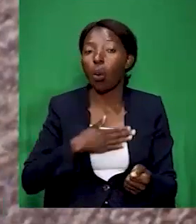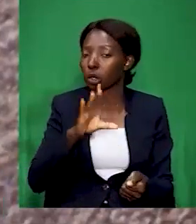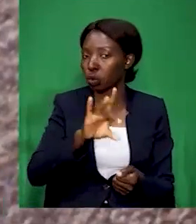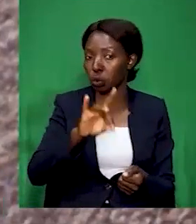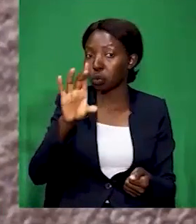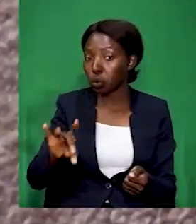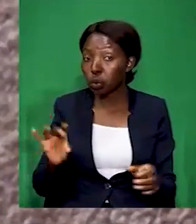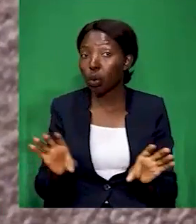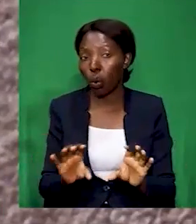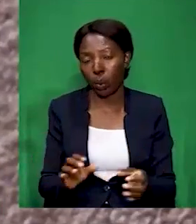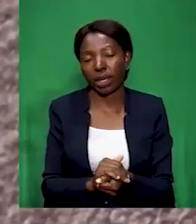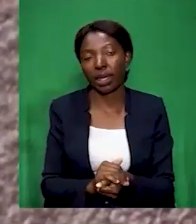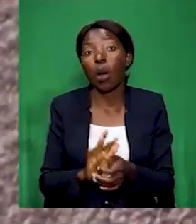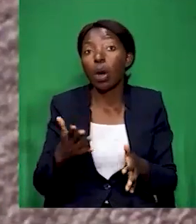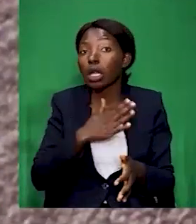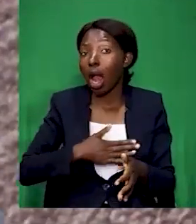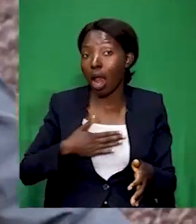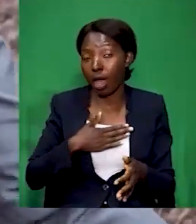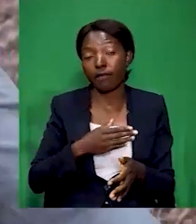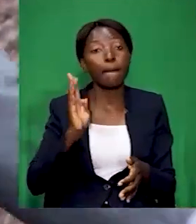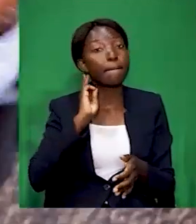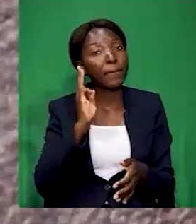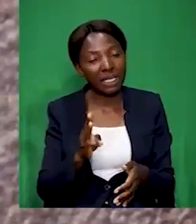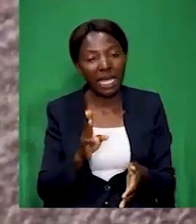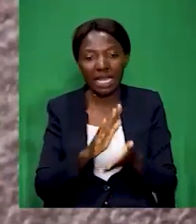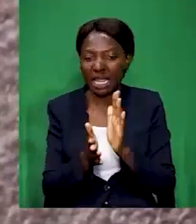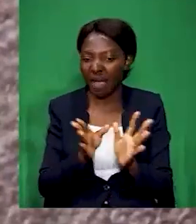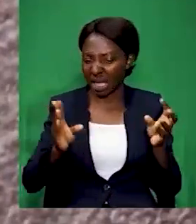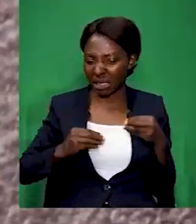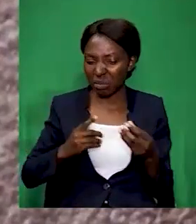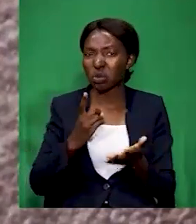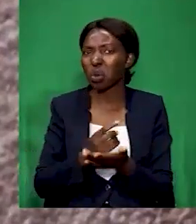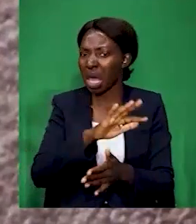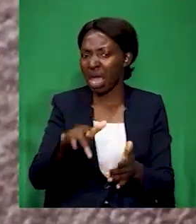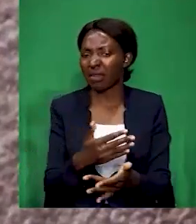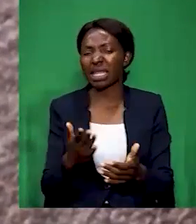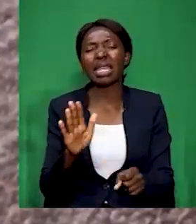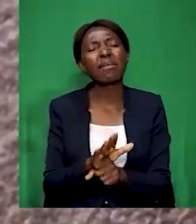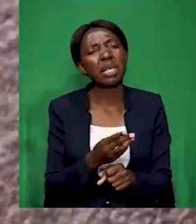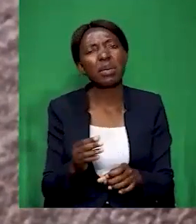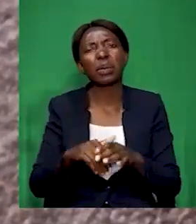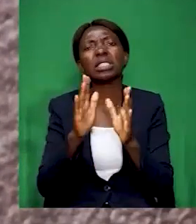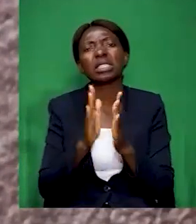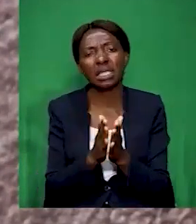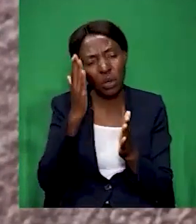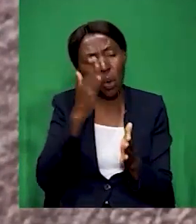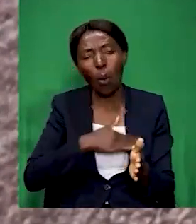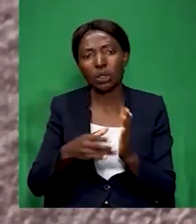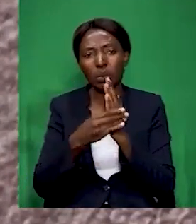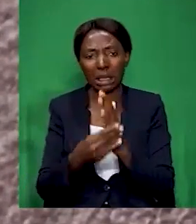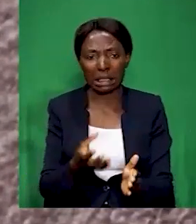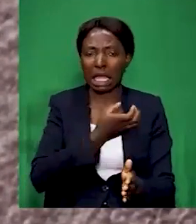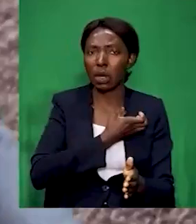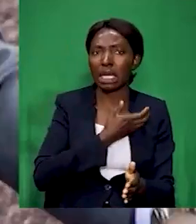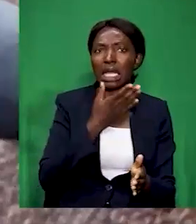delegate basa pane pfungwa yandinofarira vanapita havabvumi kuita zvose kune vanhu vanoda kuita zvose pa church andiwe